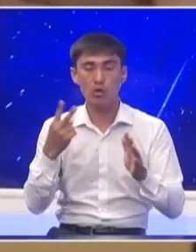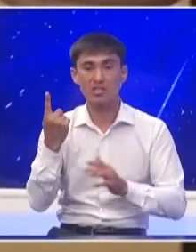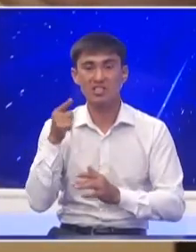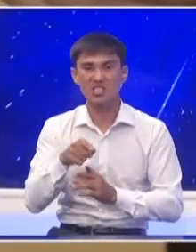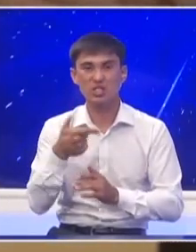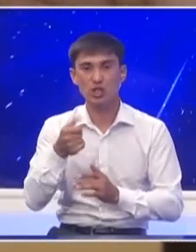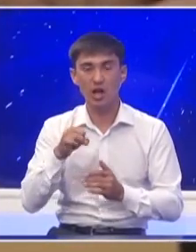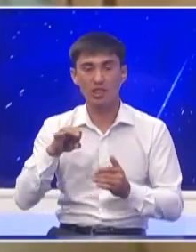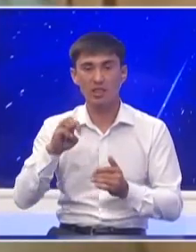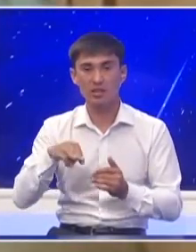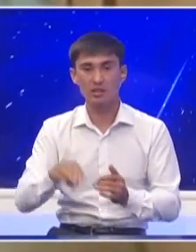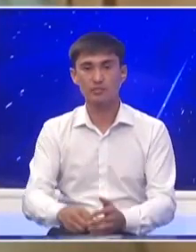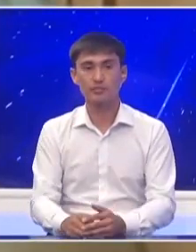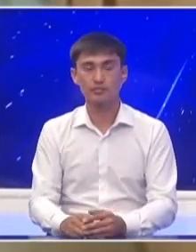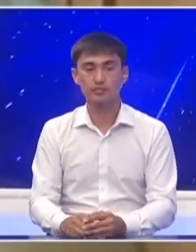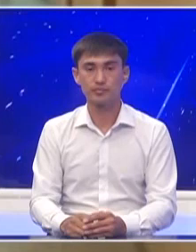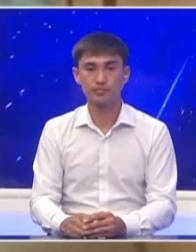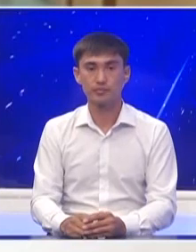грантов.